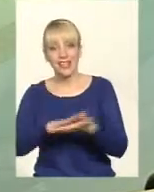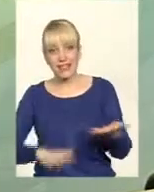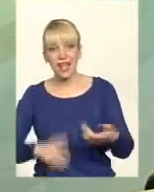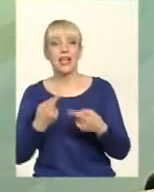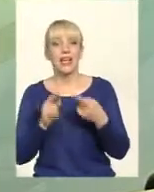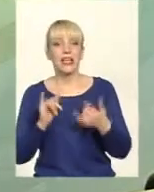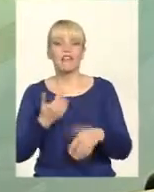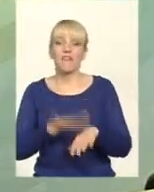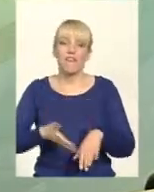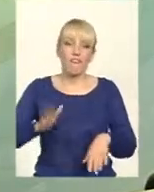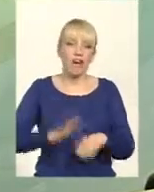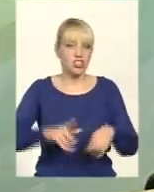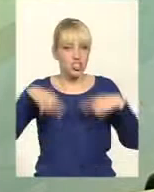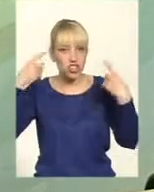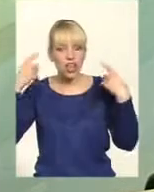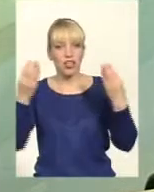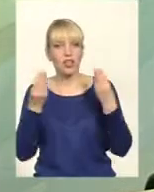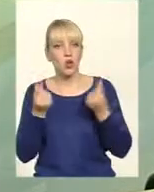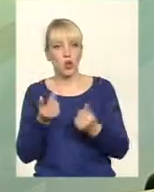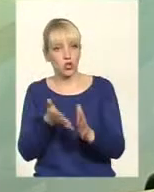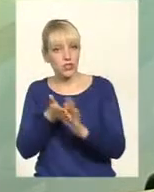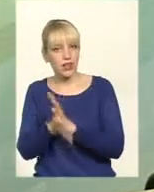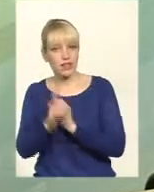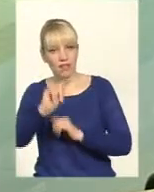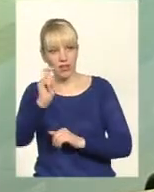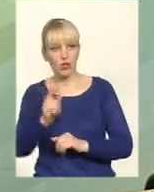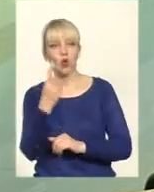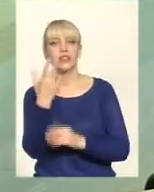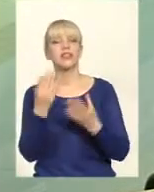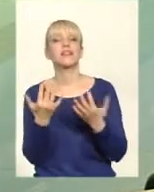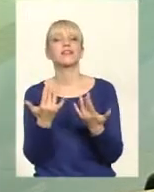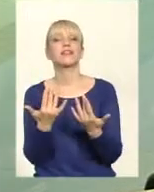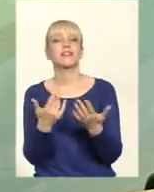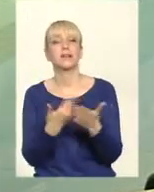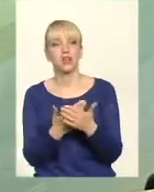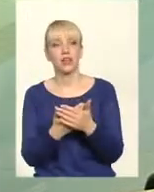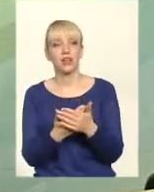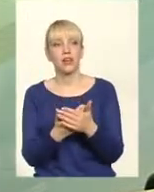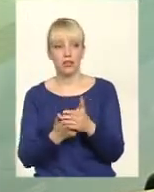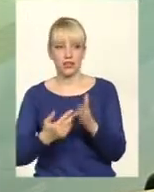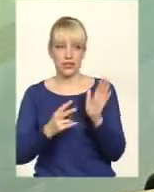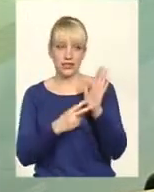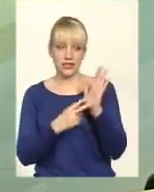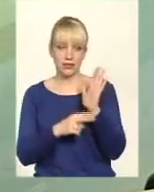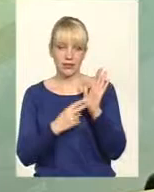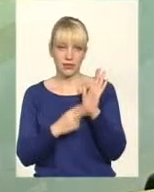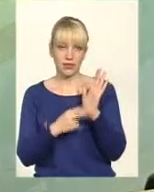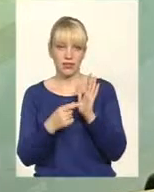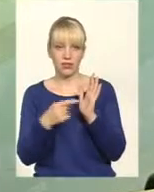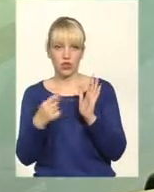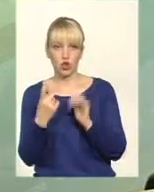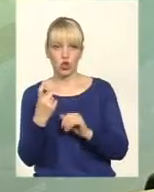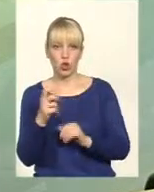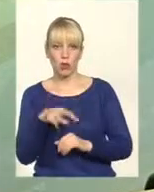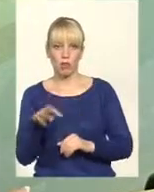великі шалені кошти йдуть на війну. Скільки, наприклад, на день? Ну, і по різним оцінкам, від 70 до 100